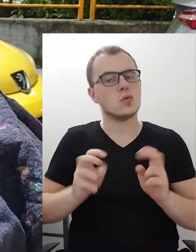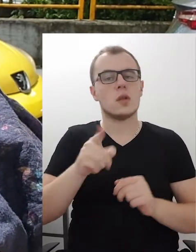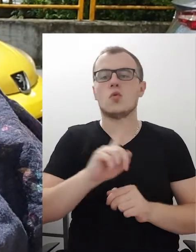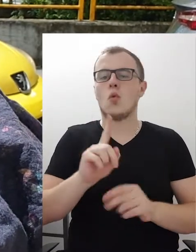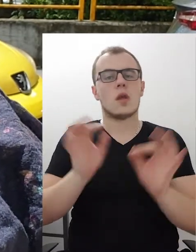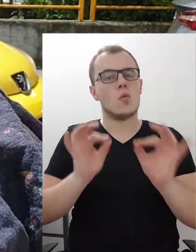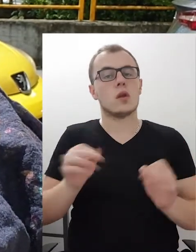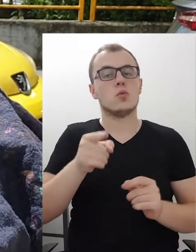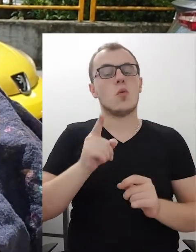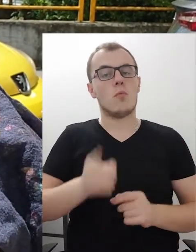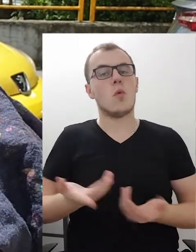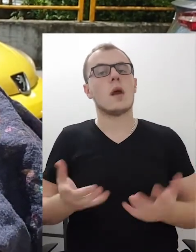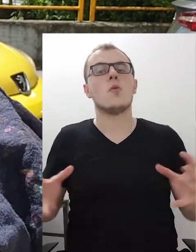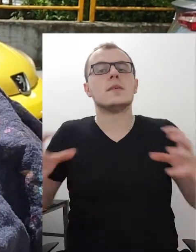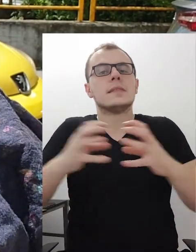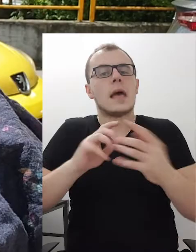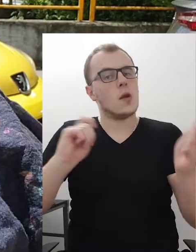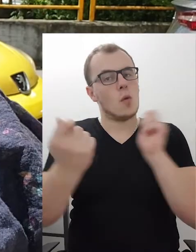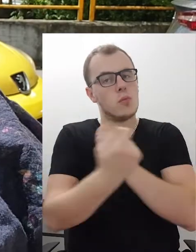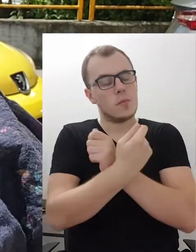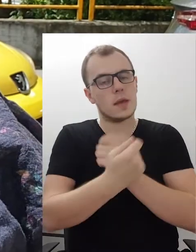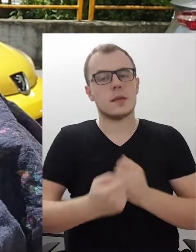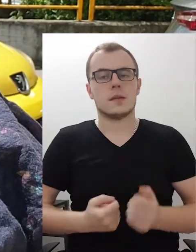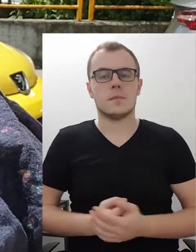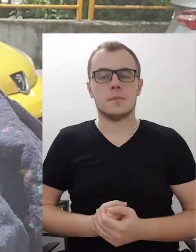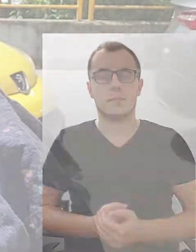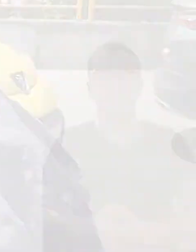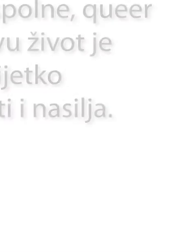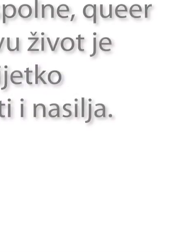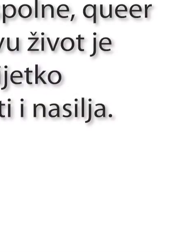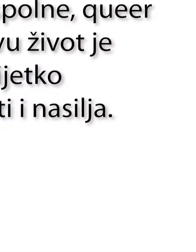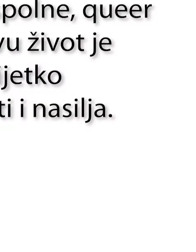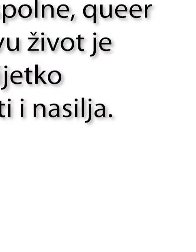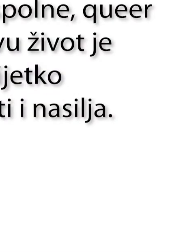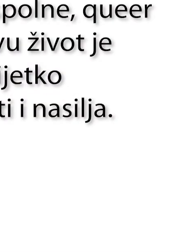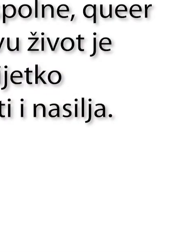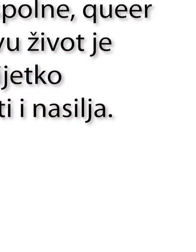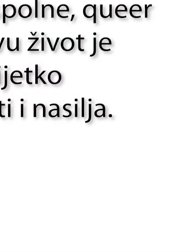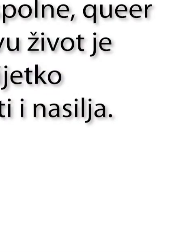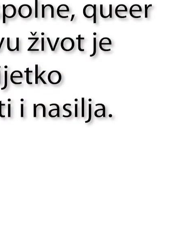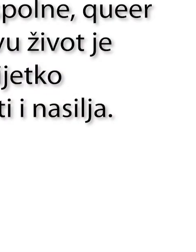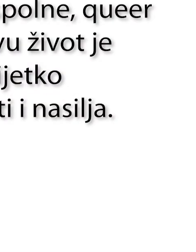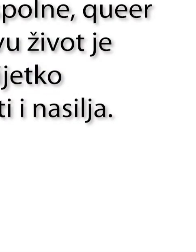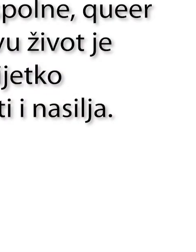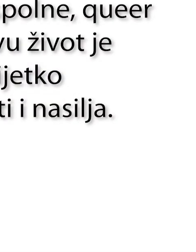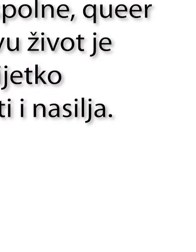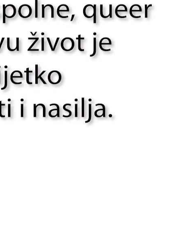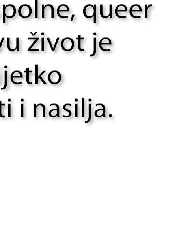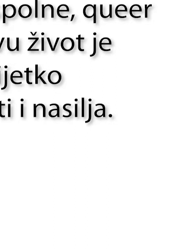ostane. To nije u redu. To moramo zajedno promijeniti. Za lezbijke, gejeve,